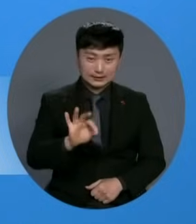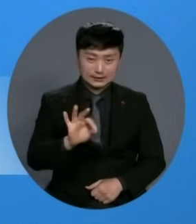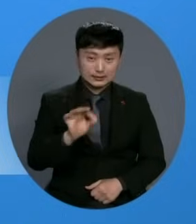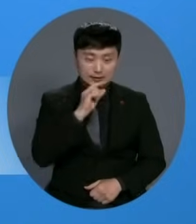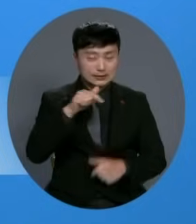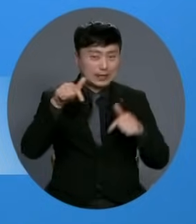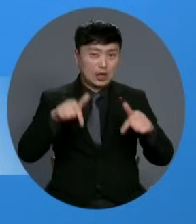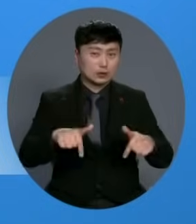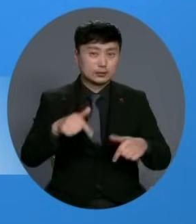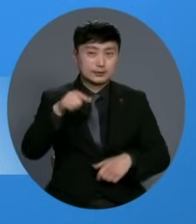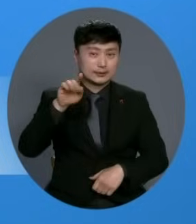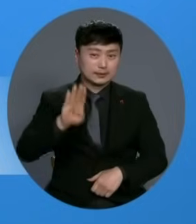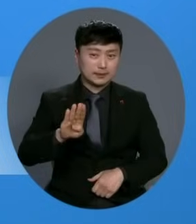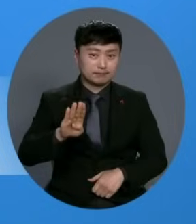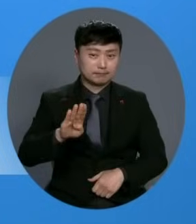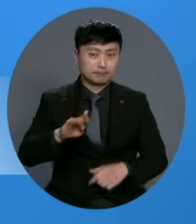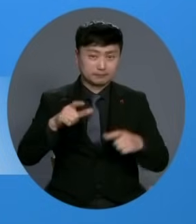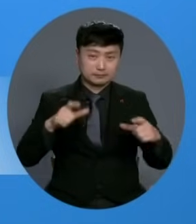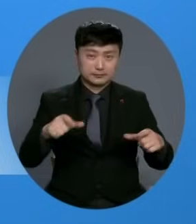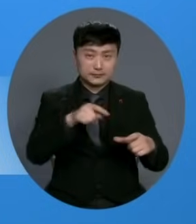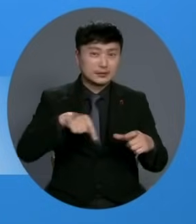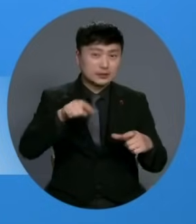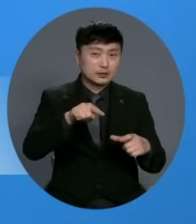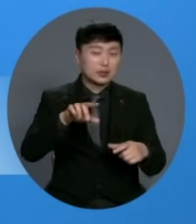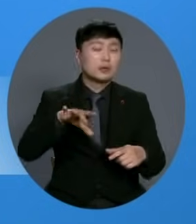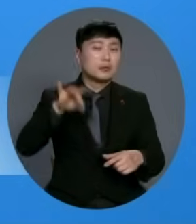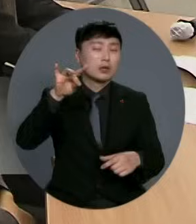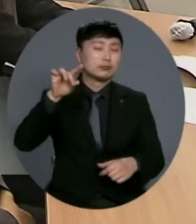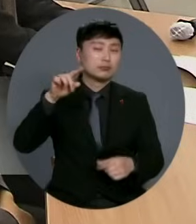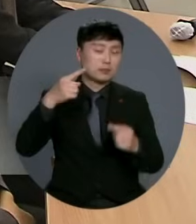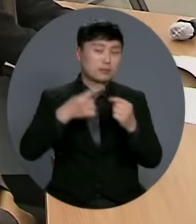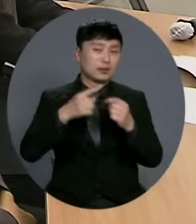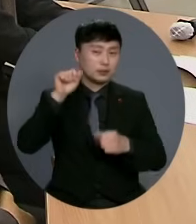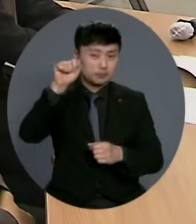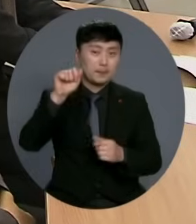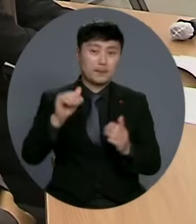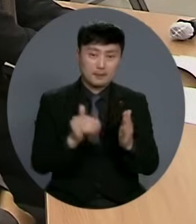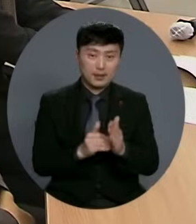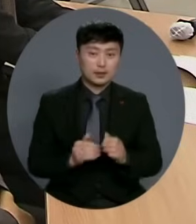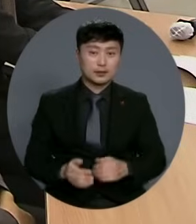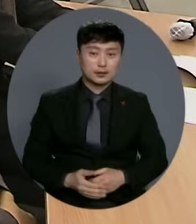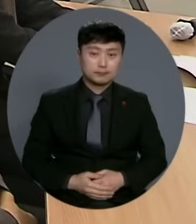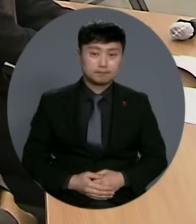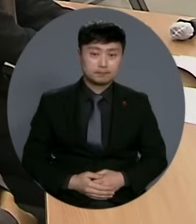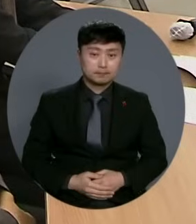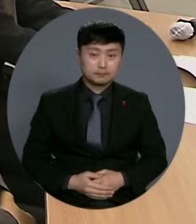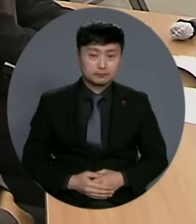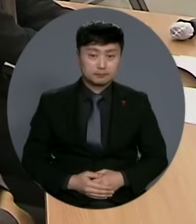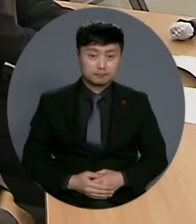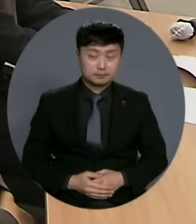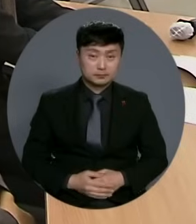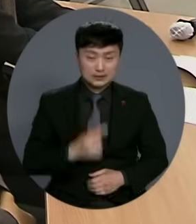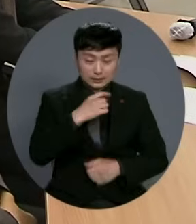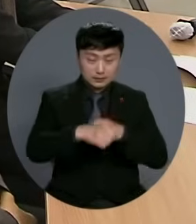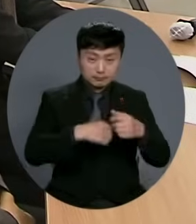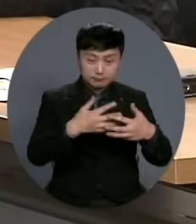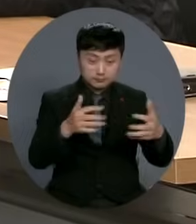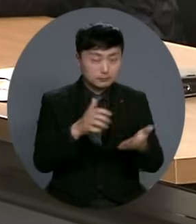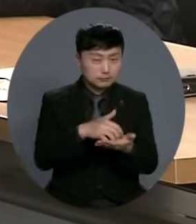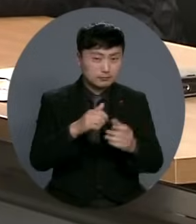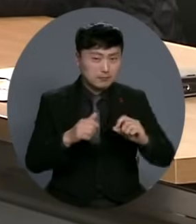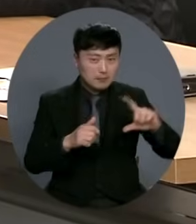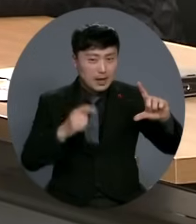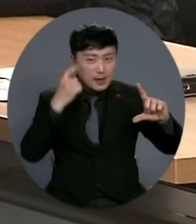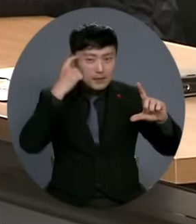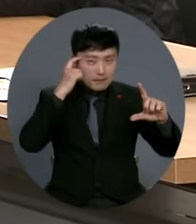지역위원장이 처음으로를 선언했습니다 야당 불모지인 대구에서 변화의 바람을 일으키겠다고 다짐하며